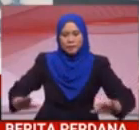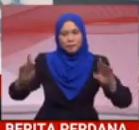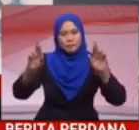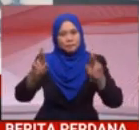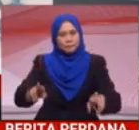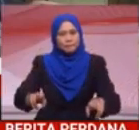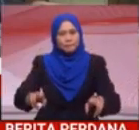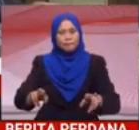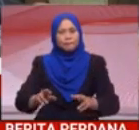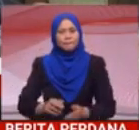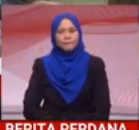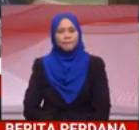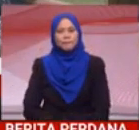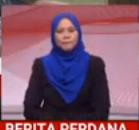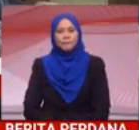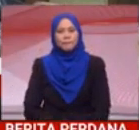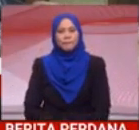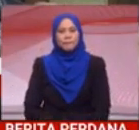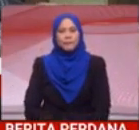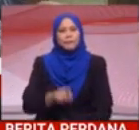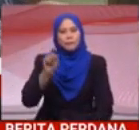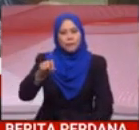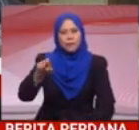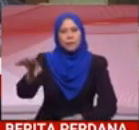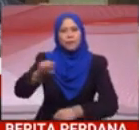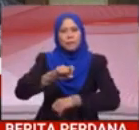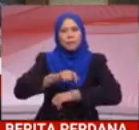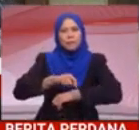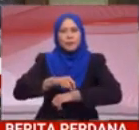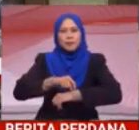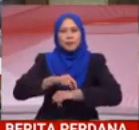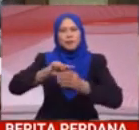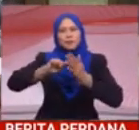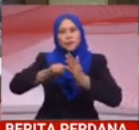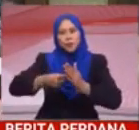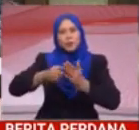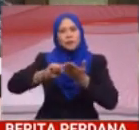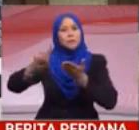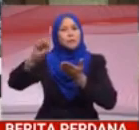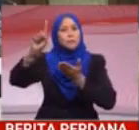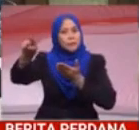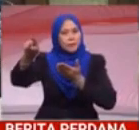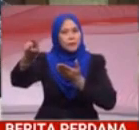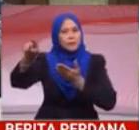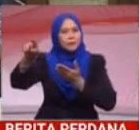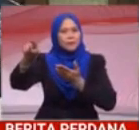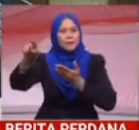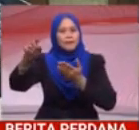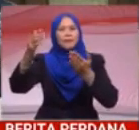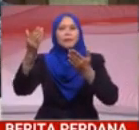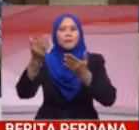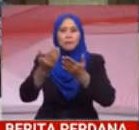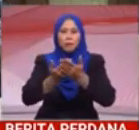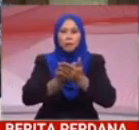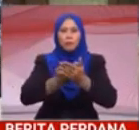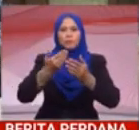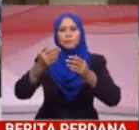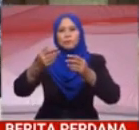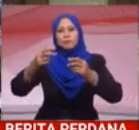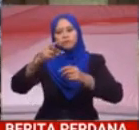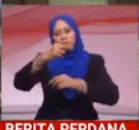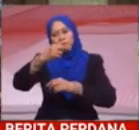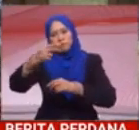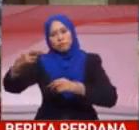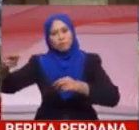rakyat penuh keluar sosiologi mungkin mulai minggu depan sedangkan minggu depan Maula kolam